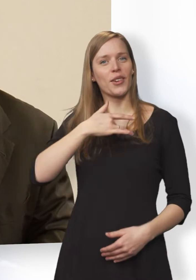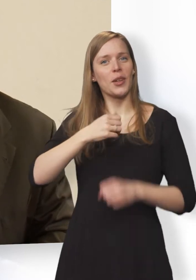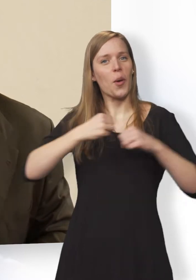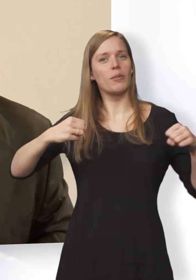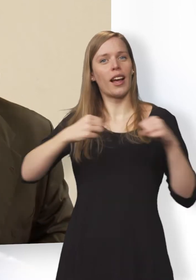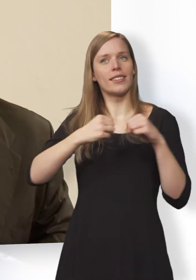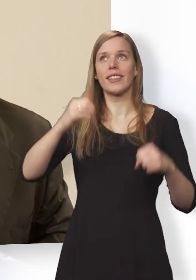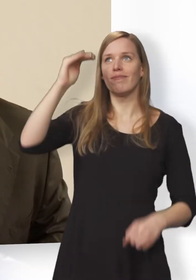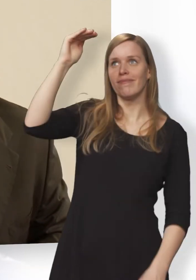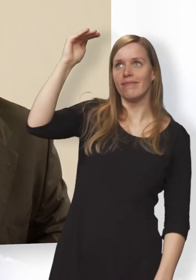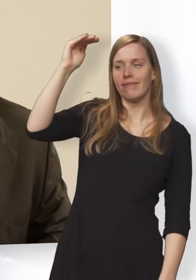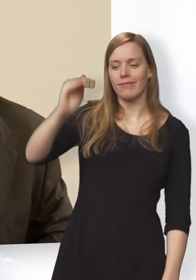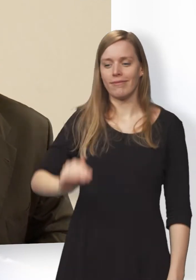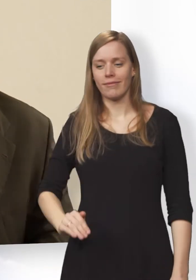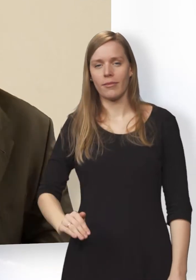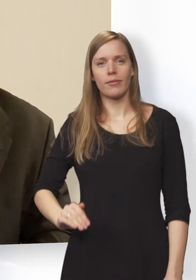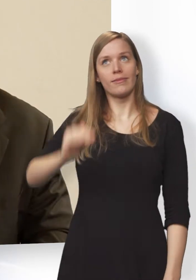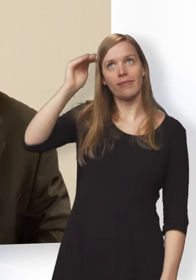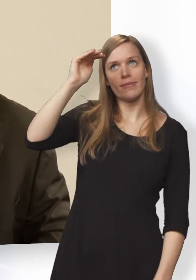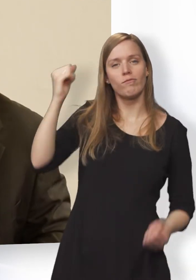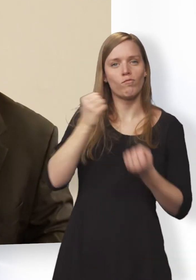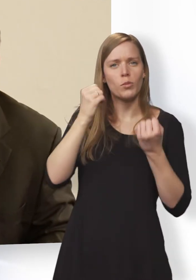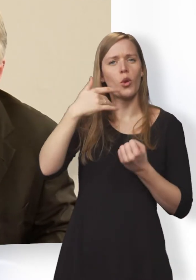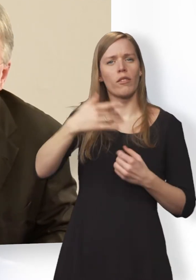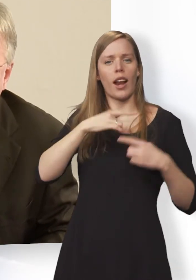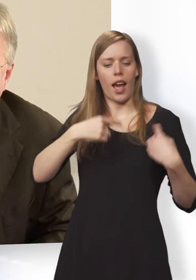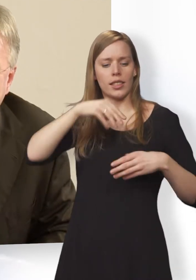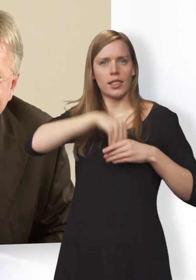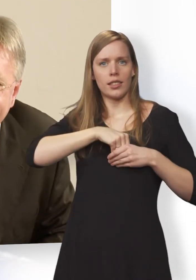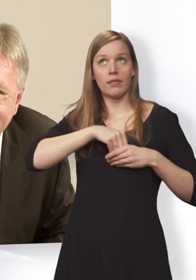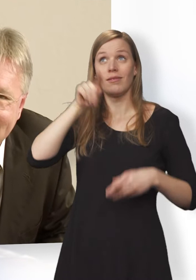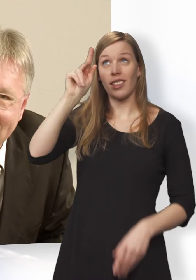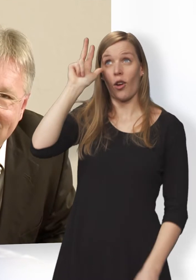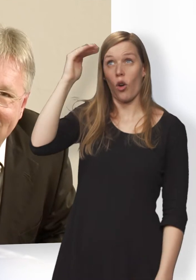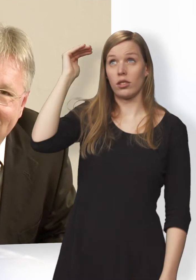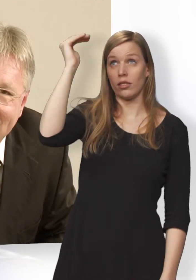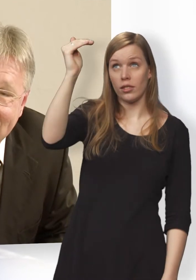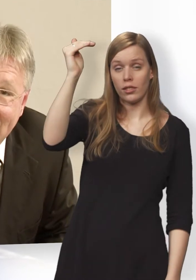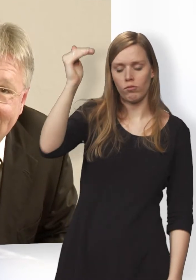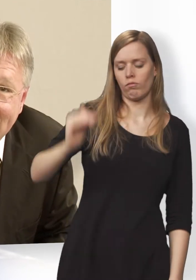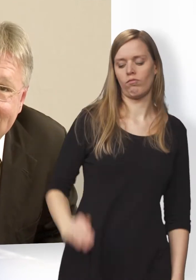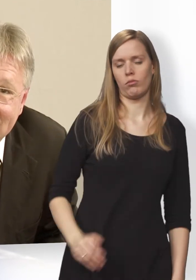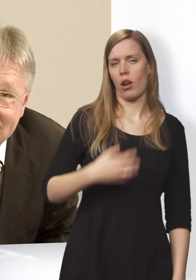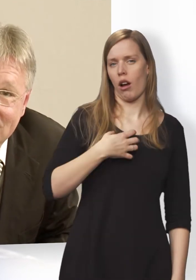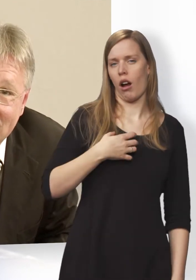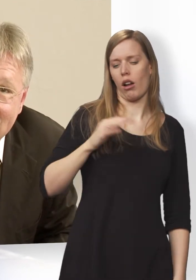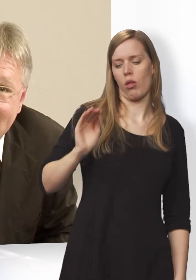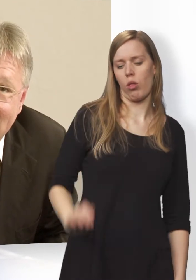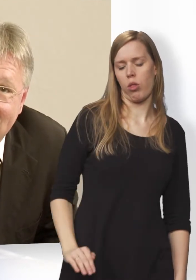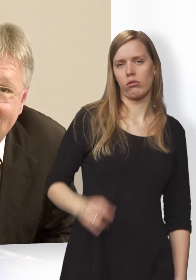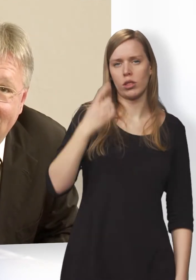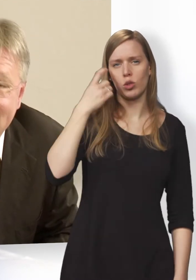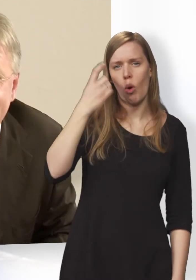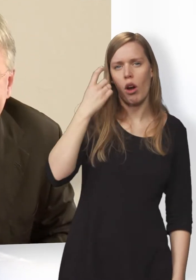gymnastik machen dass das auch ins herz geht hier ist gott und hier die krankheit die sorgen